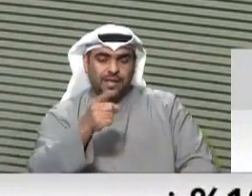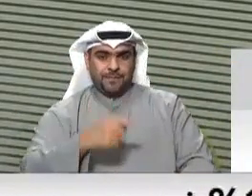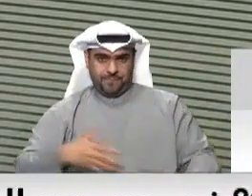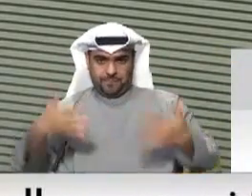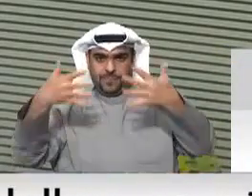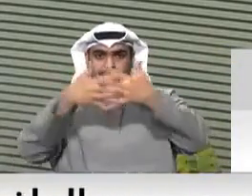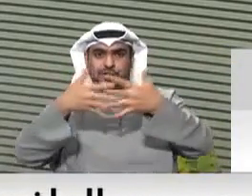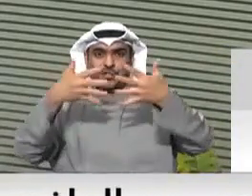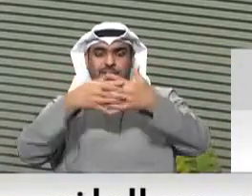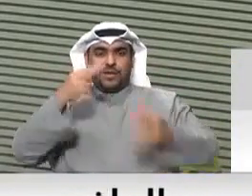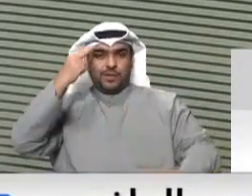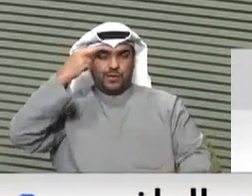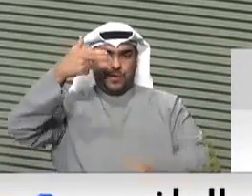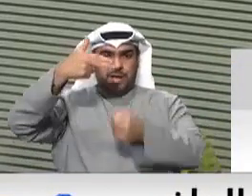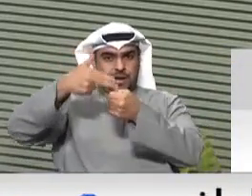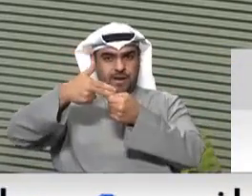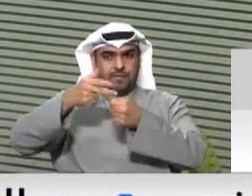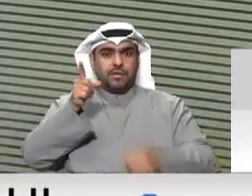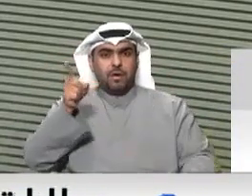والتطور وتنويع